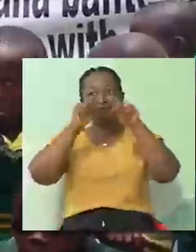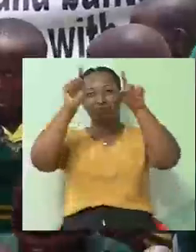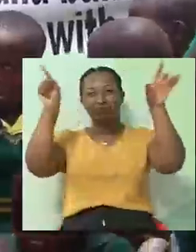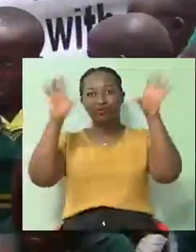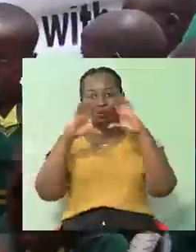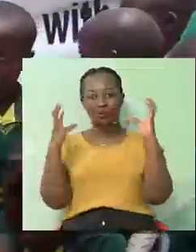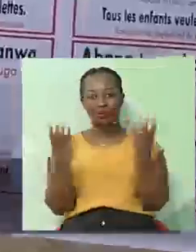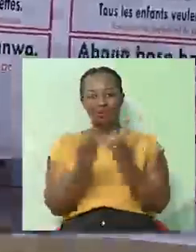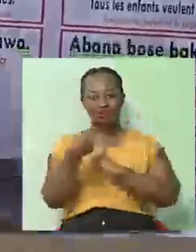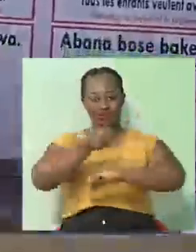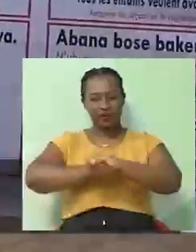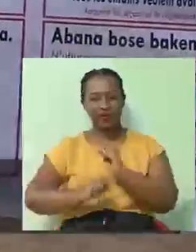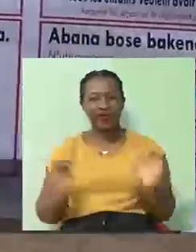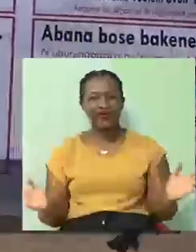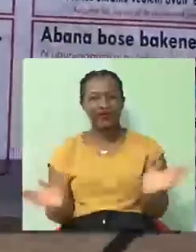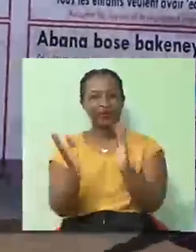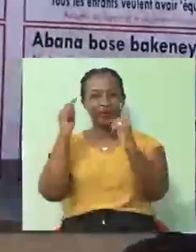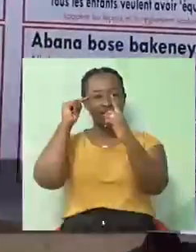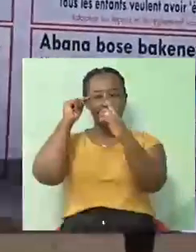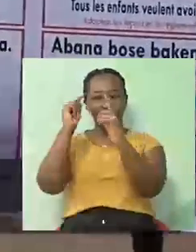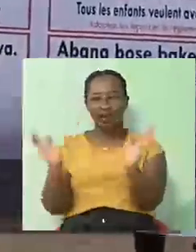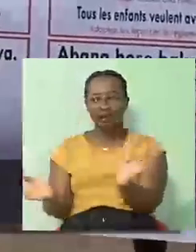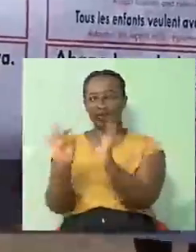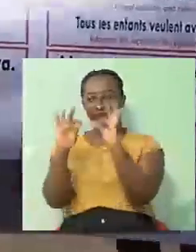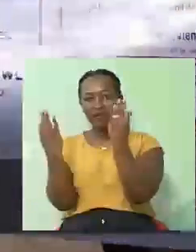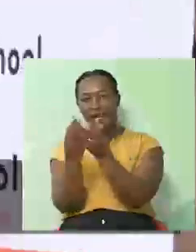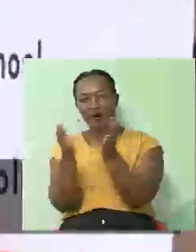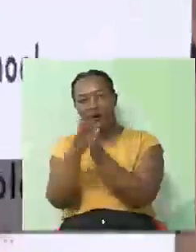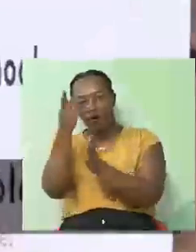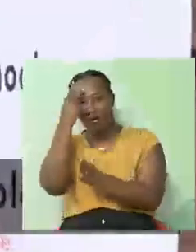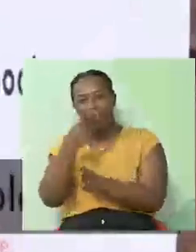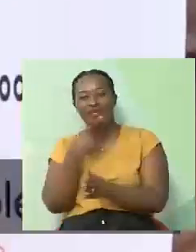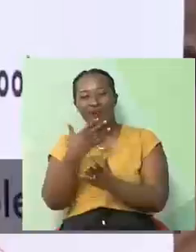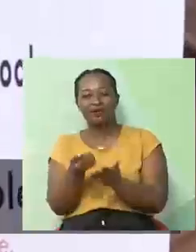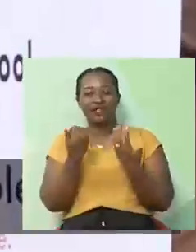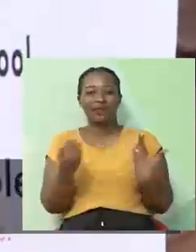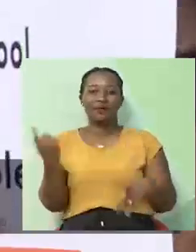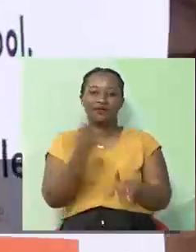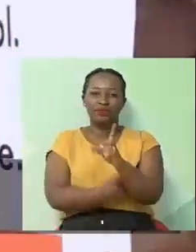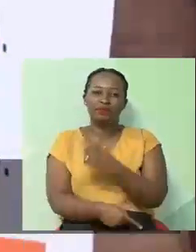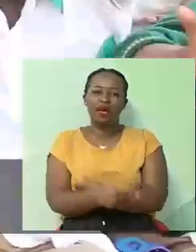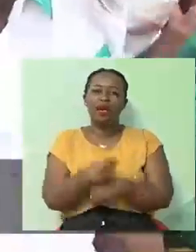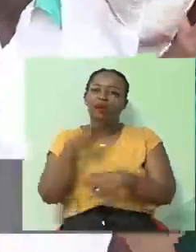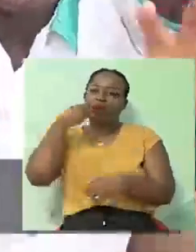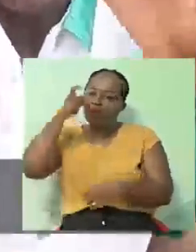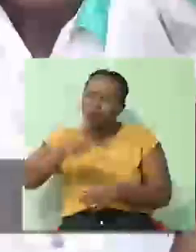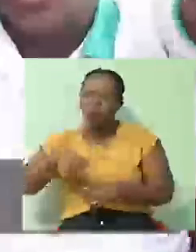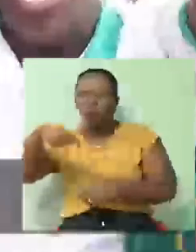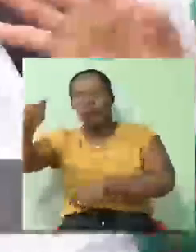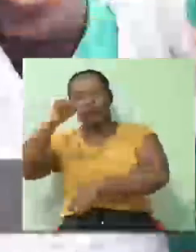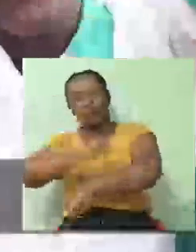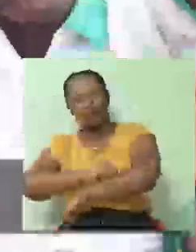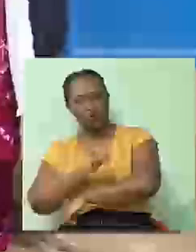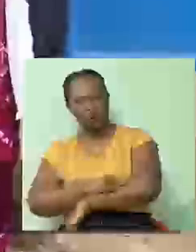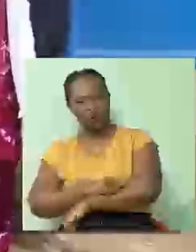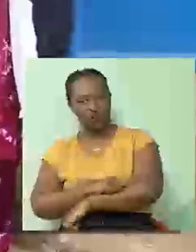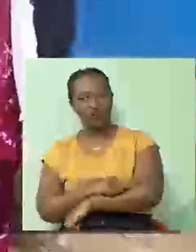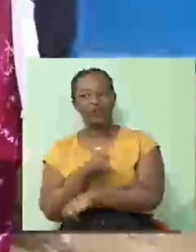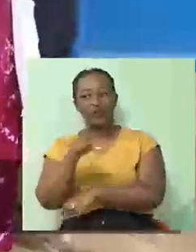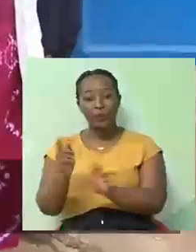mwaka hirya no hino ku isi hari igikorwa cy'ubukangurambaga bugamije gukangurira imiryango n'ababyeyi bafite abana bafite ubumuga kutabavutsa uburenganzira bwo